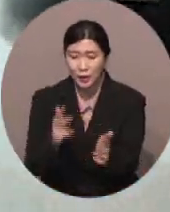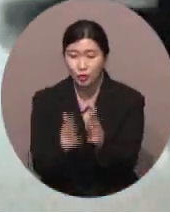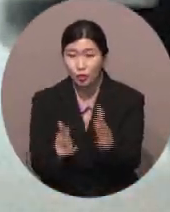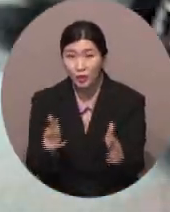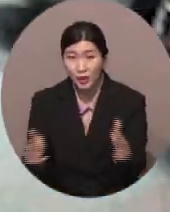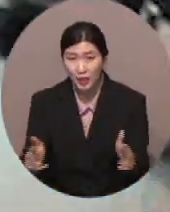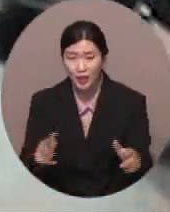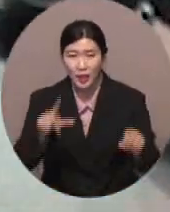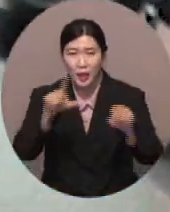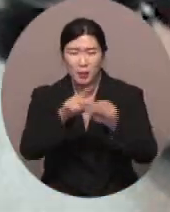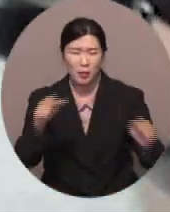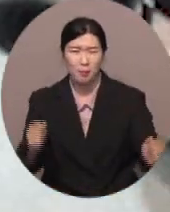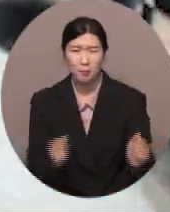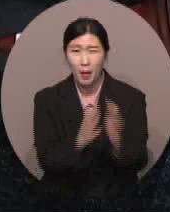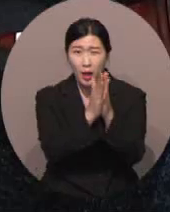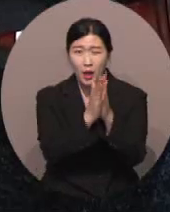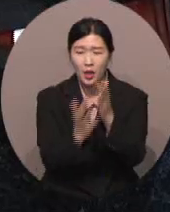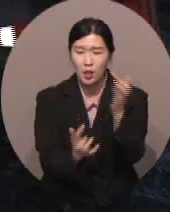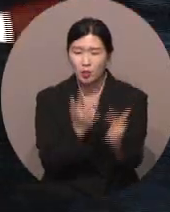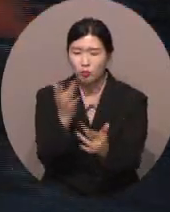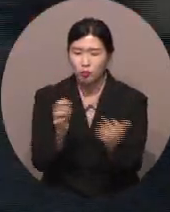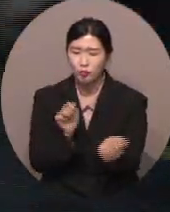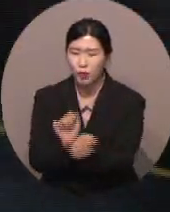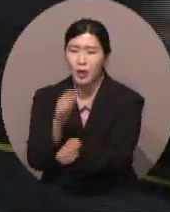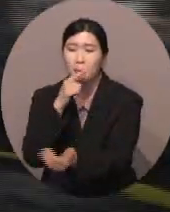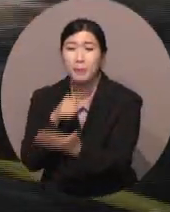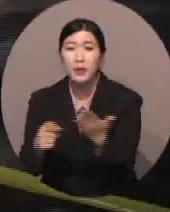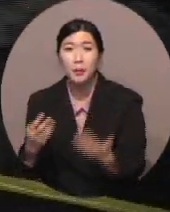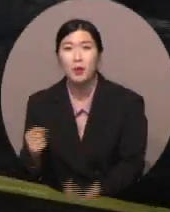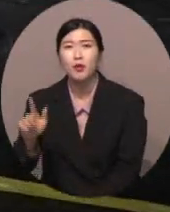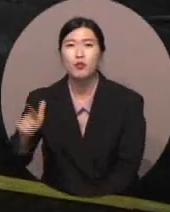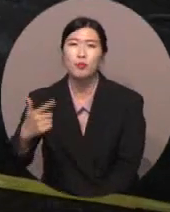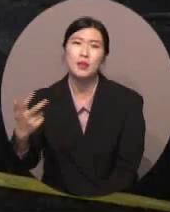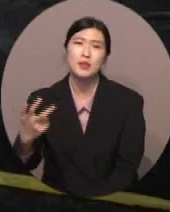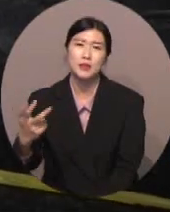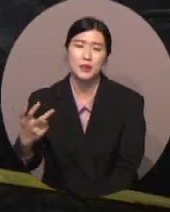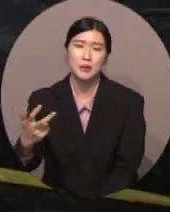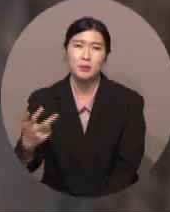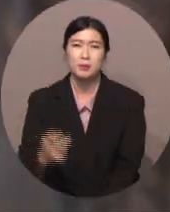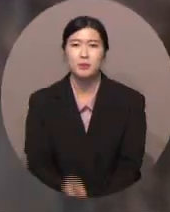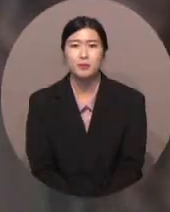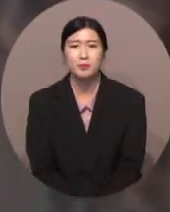LP가스가 폭발하면서 차량 670여 대가 불에 타는 사고가 발생했습니다.